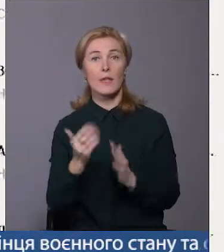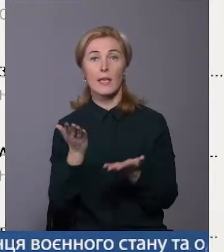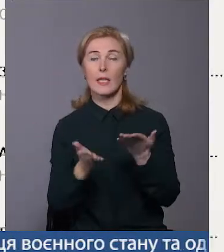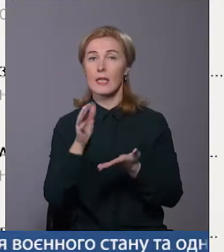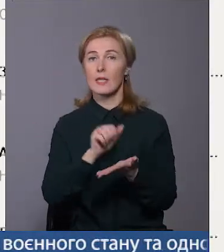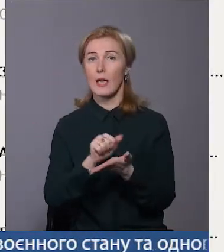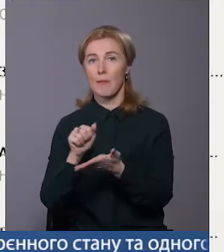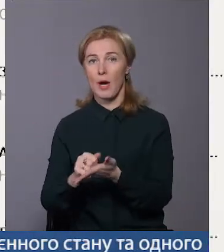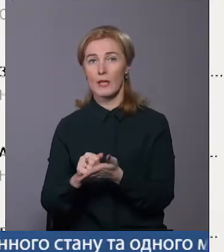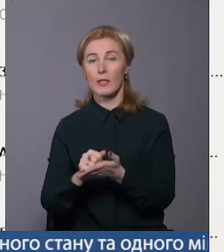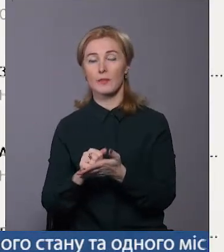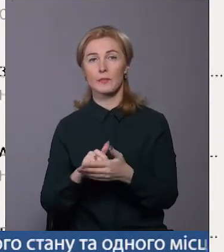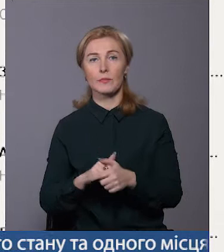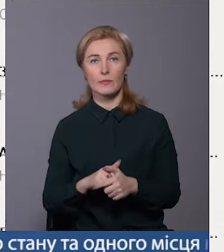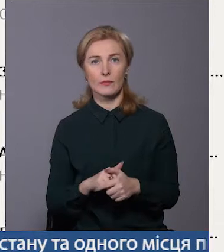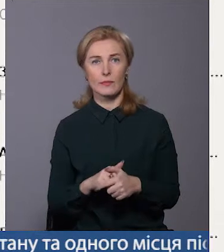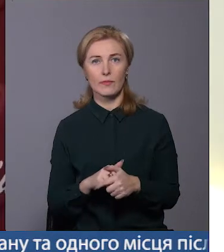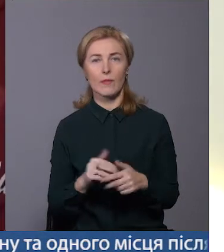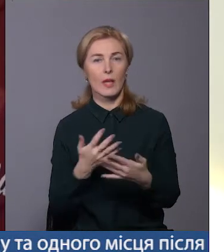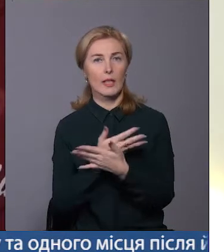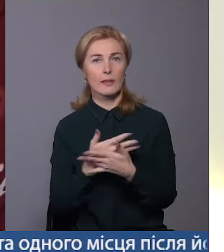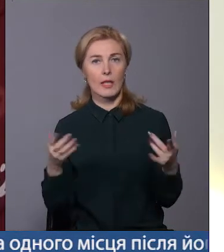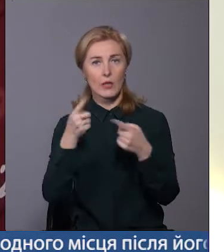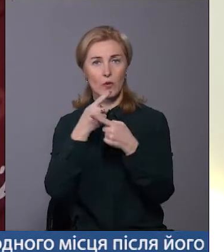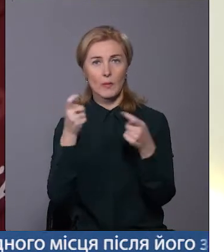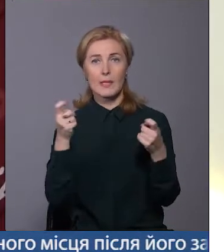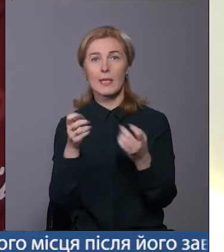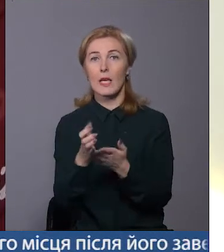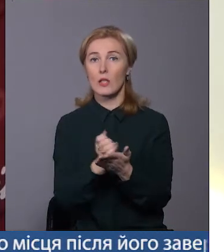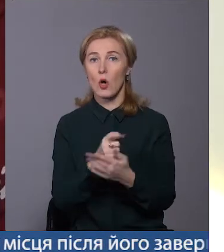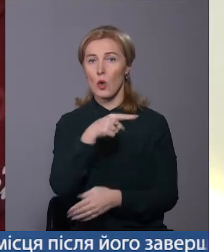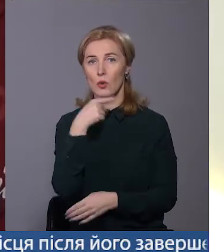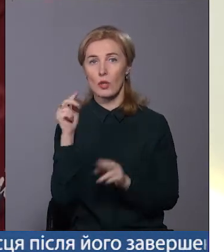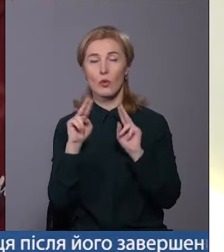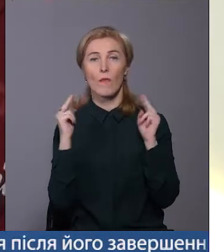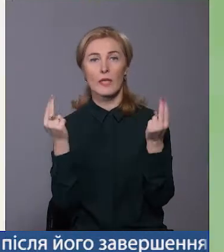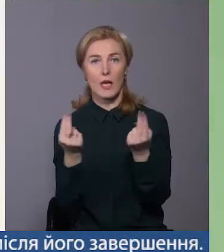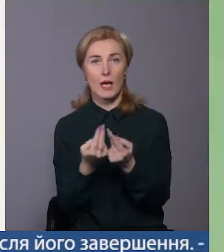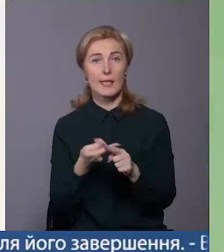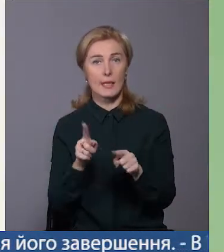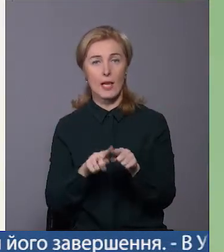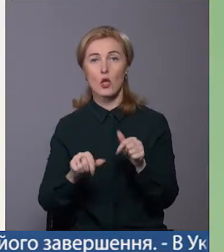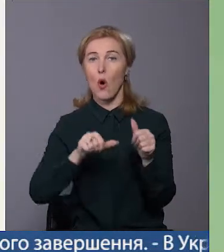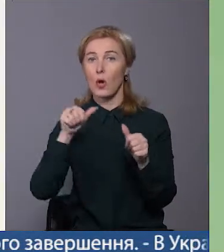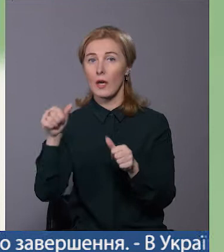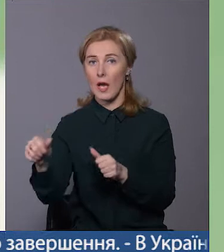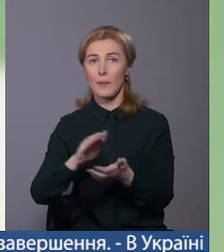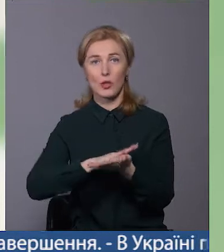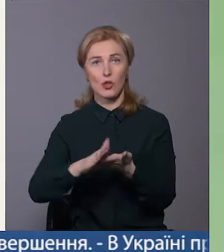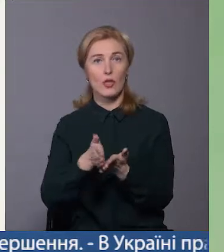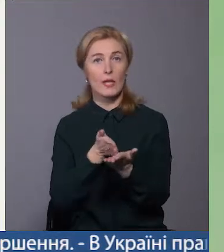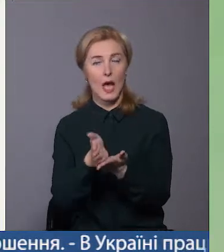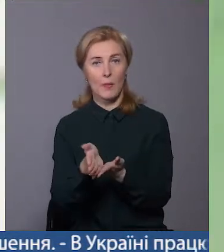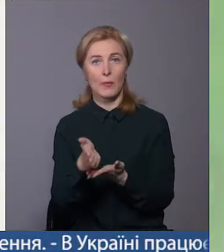займаються DDoS-атаками на різні інформаційні ресурси Російської Федерації. Це теж окремий чисто напрям. Є